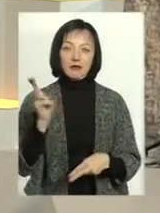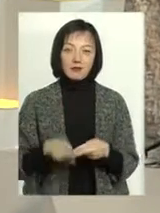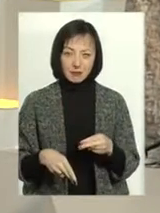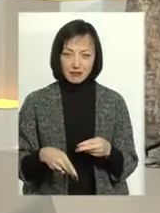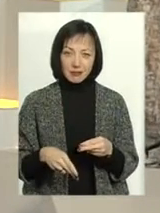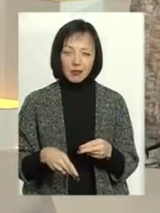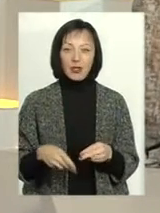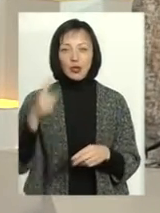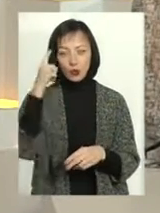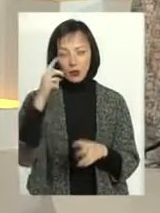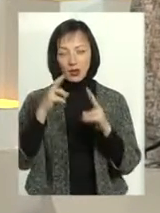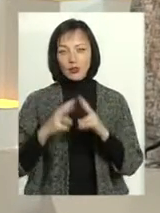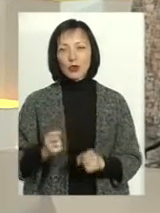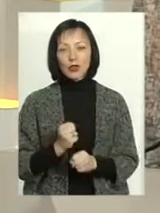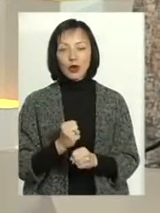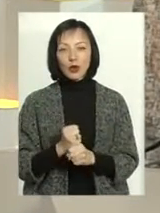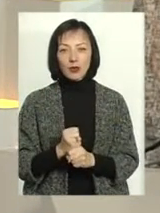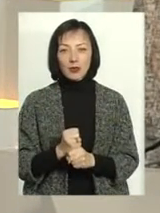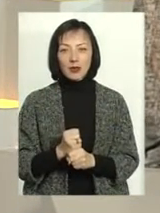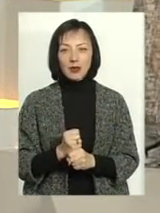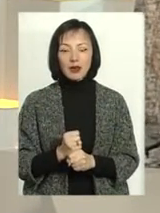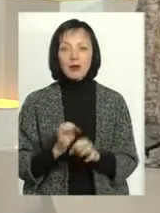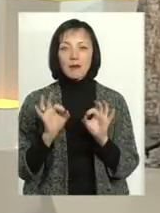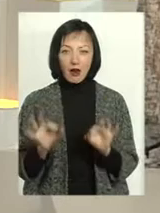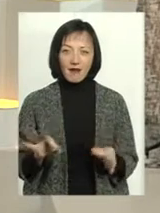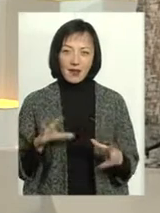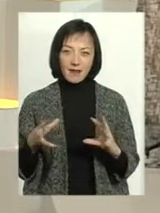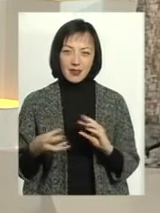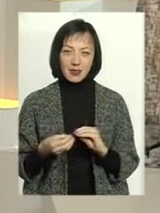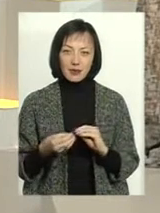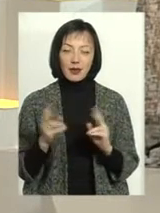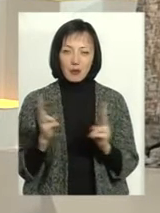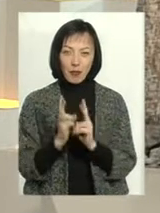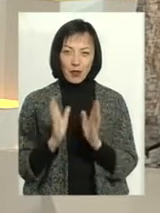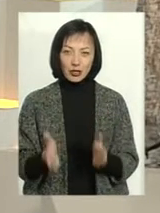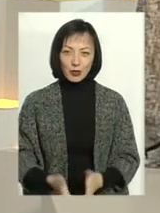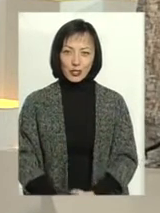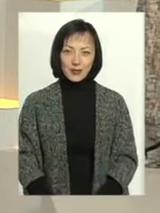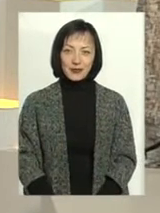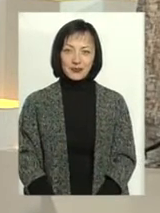вичерпана. Думайте, аналізуйте, робіть правильні висновки. Побачимось.